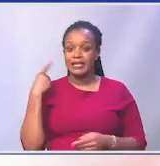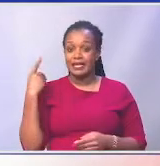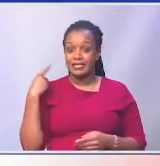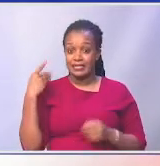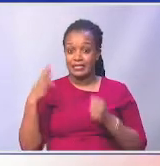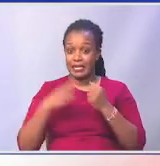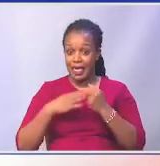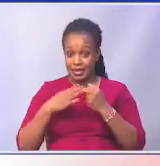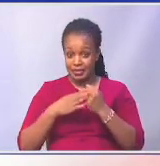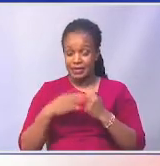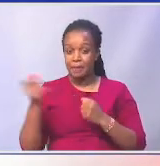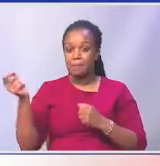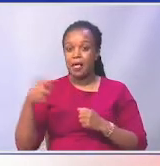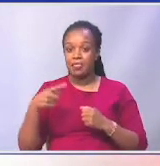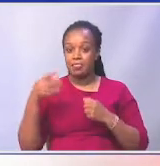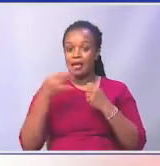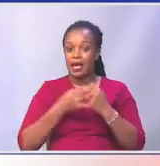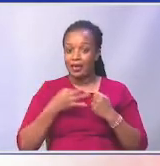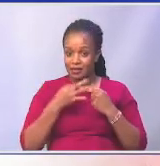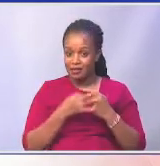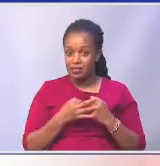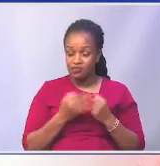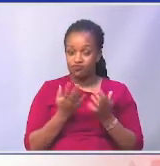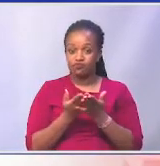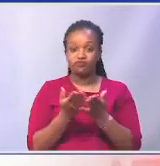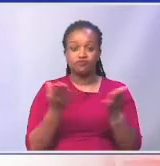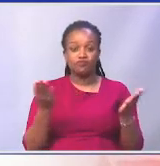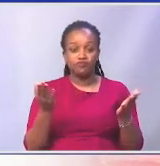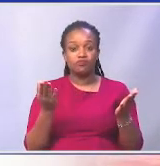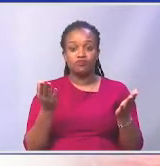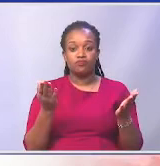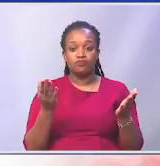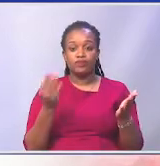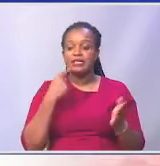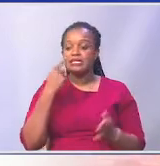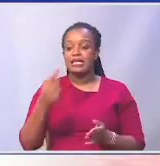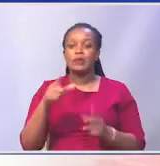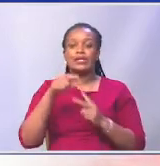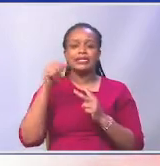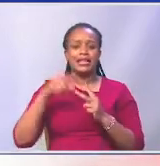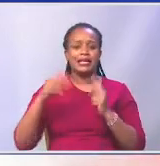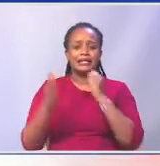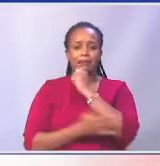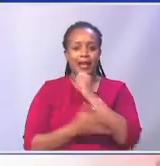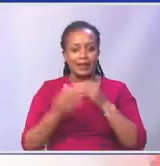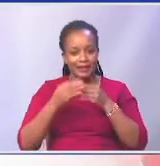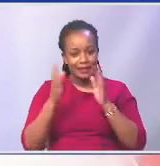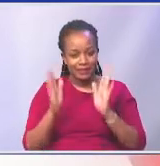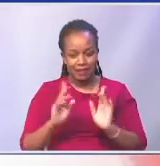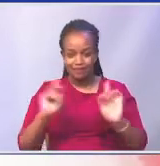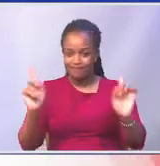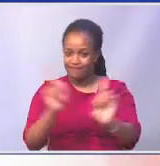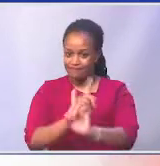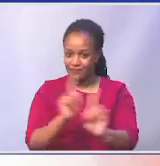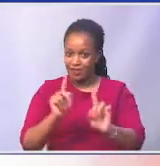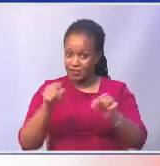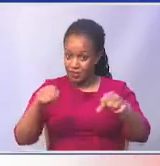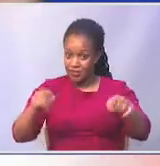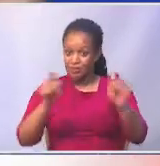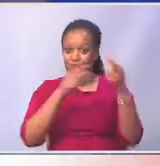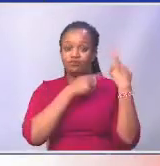9 mwezi wa 8, musiseme tulichagua mtu mbaya. Mtu mbaya ni nyinyi